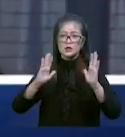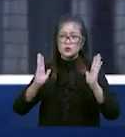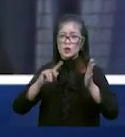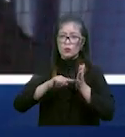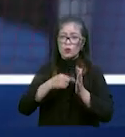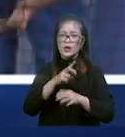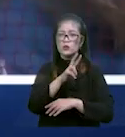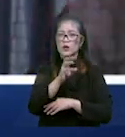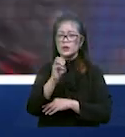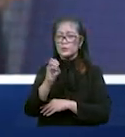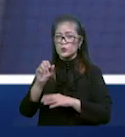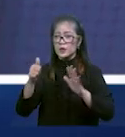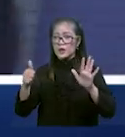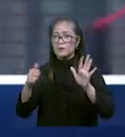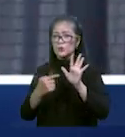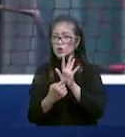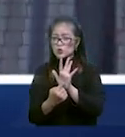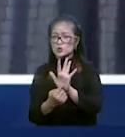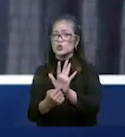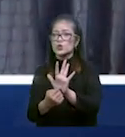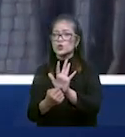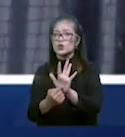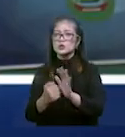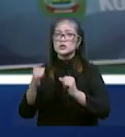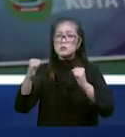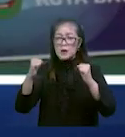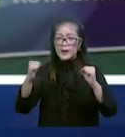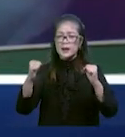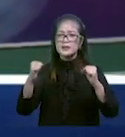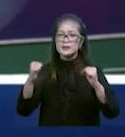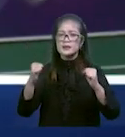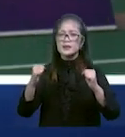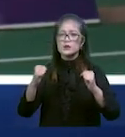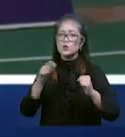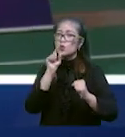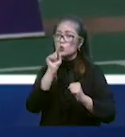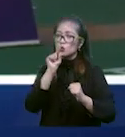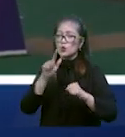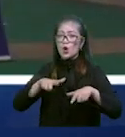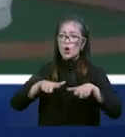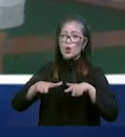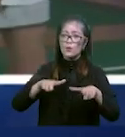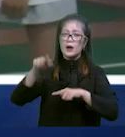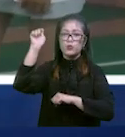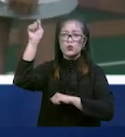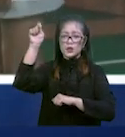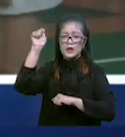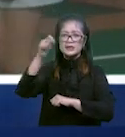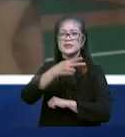2006. Dan ini menggambarkan bahwa gairah untuk kembali melaksanakan turnamen-turnamen bulu tangkis di Indonesia